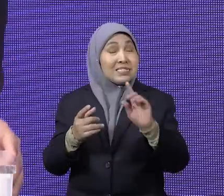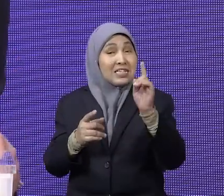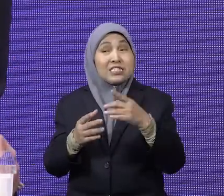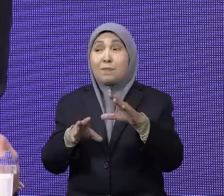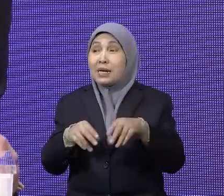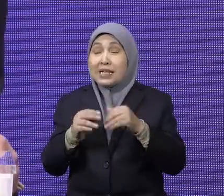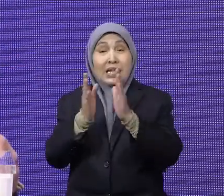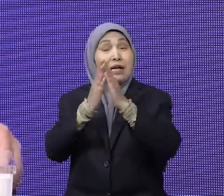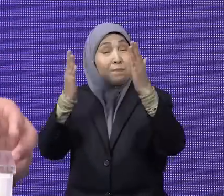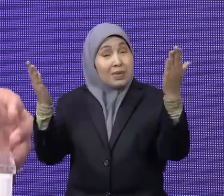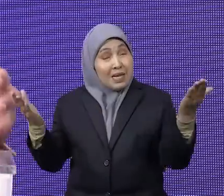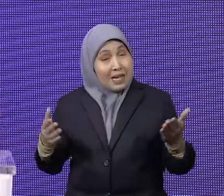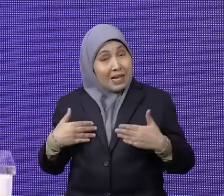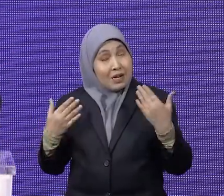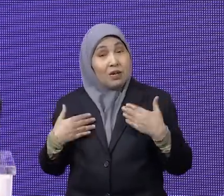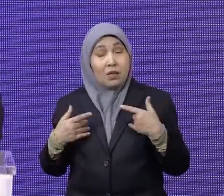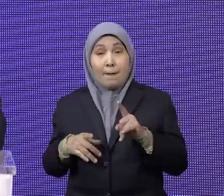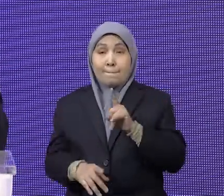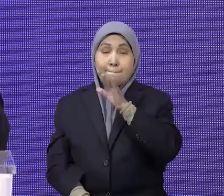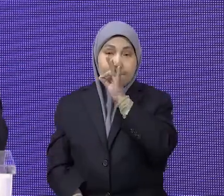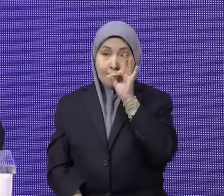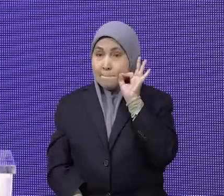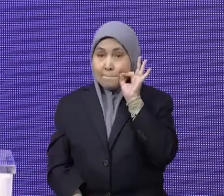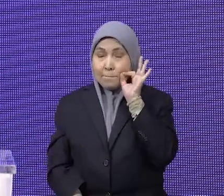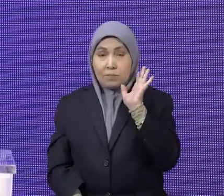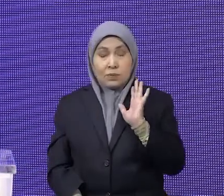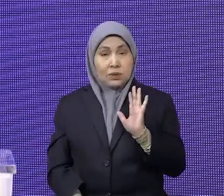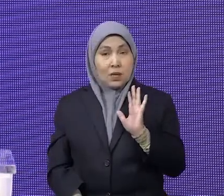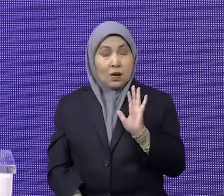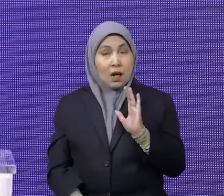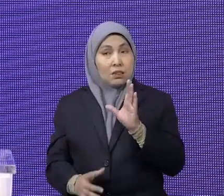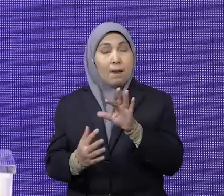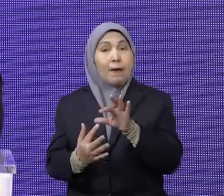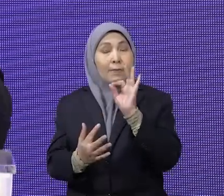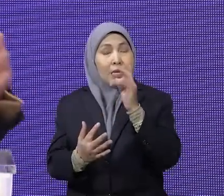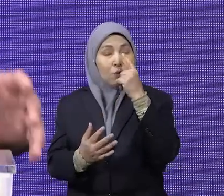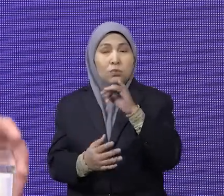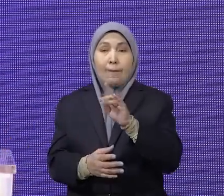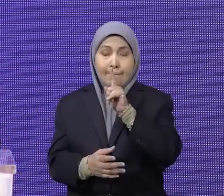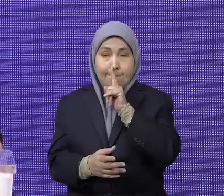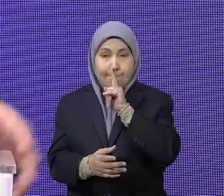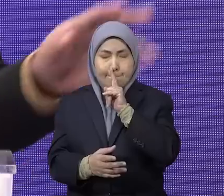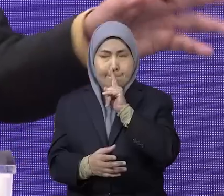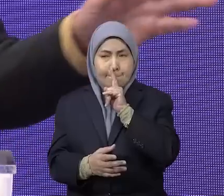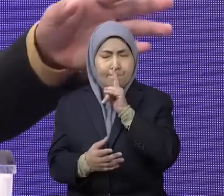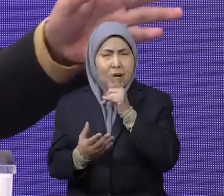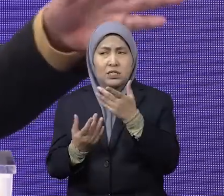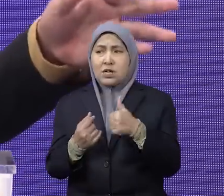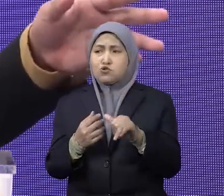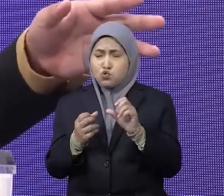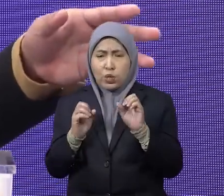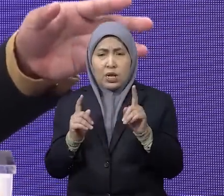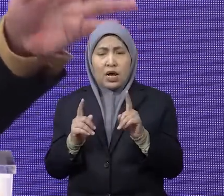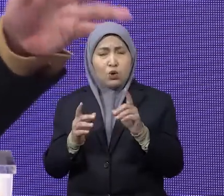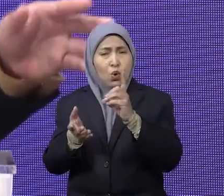sahaja berita gembira terus didiamkan mulutnya ataupun baginda memilih untuk berdiam diri. Mungkinlah Dr.